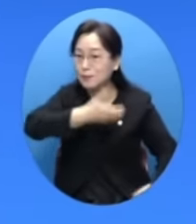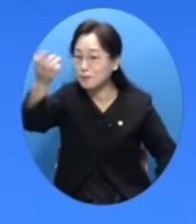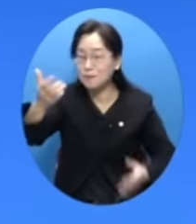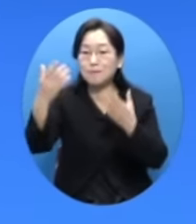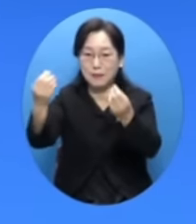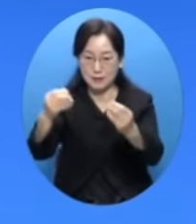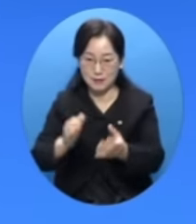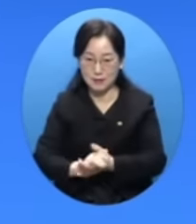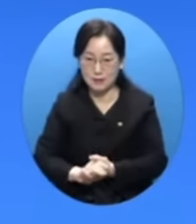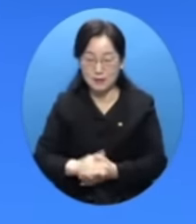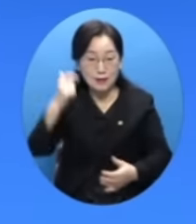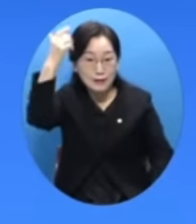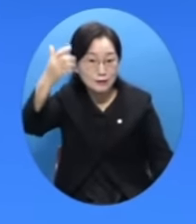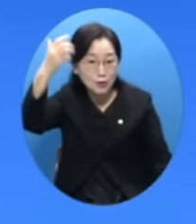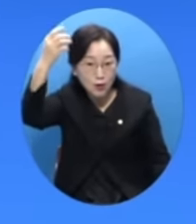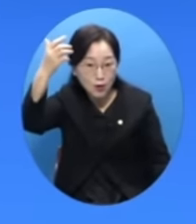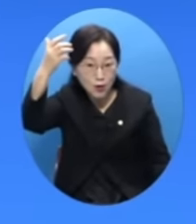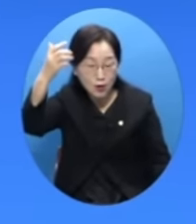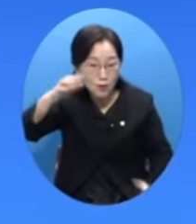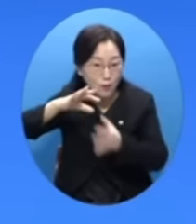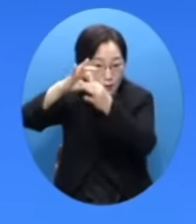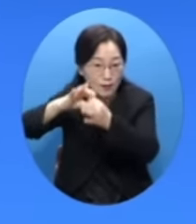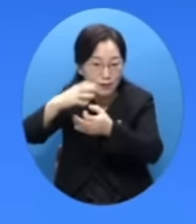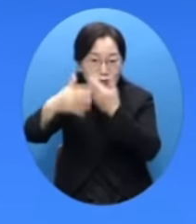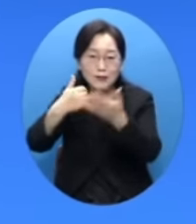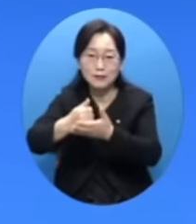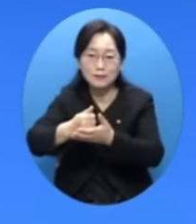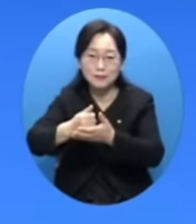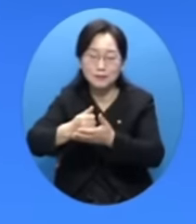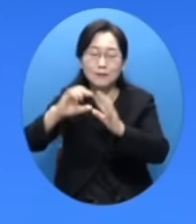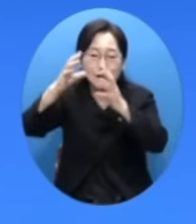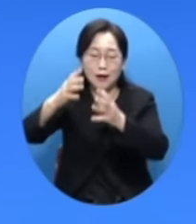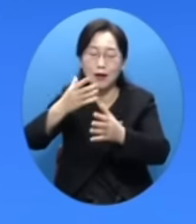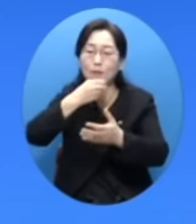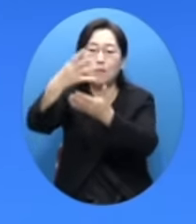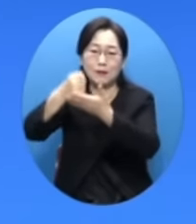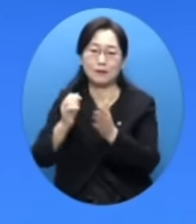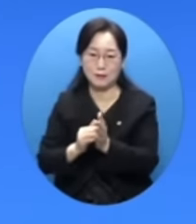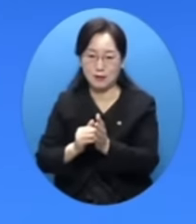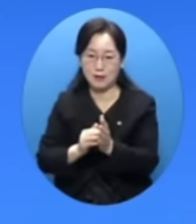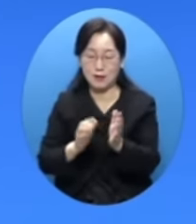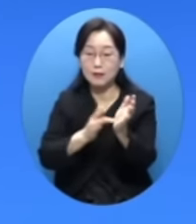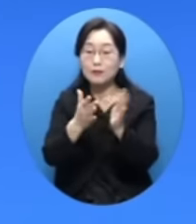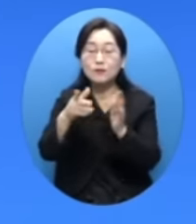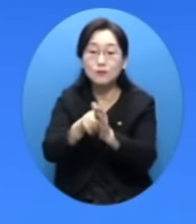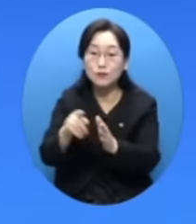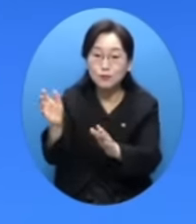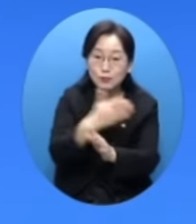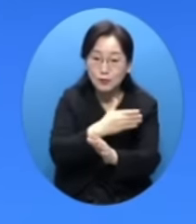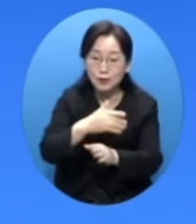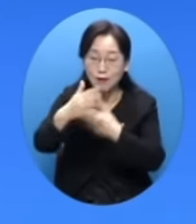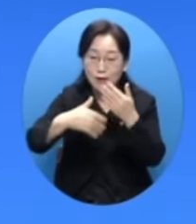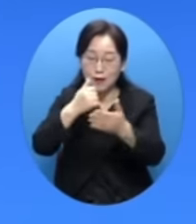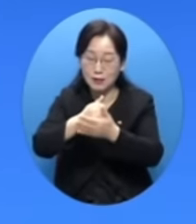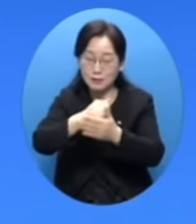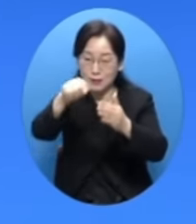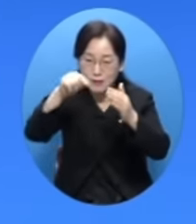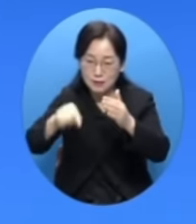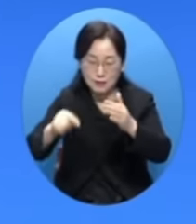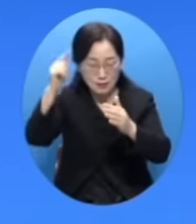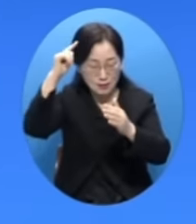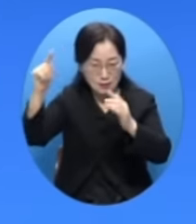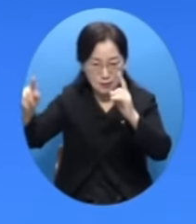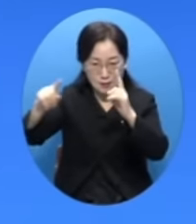사람들입니다. 영적으로 우리는 하나님 아들 나라의 복을 받은 사람들입니다. 우리가 예수 믿고 나서 하나님의 가운데 절대 긍정, 절대 감사로